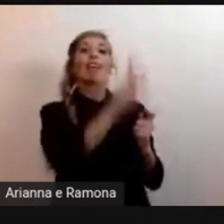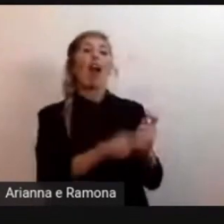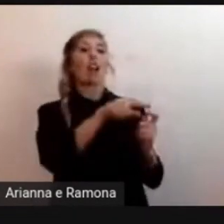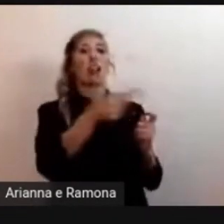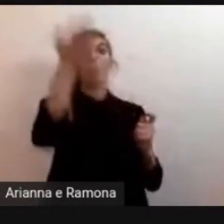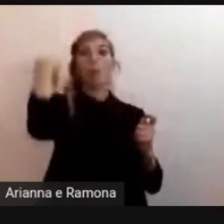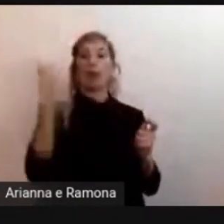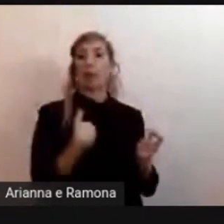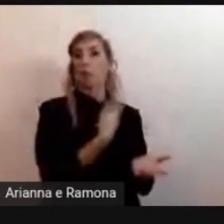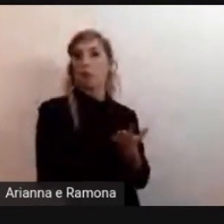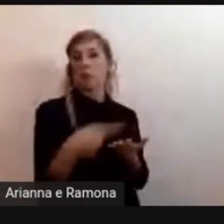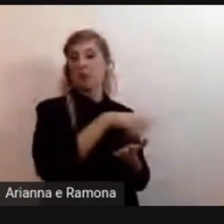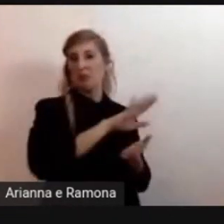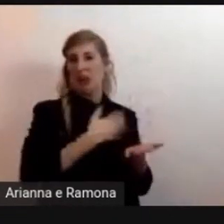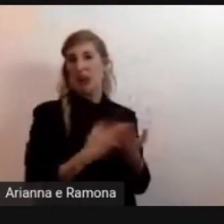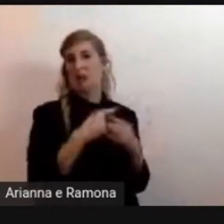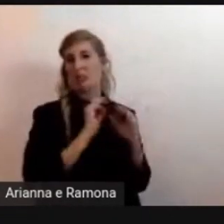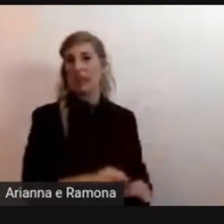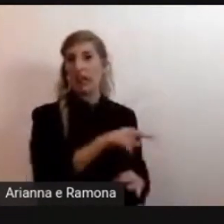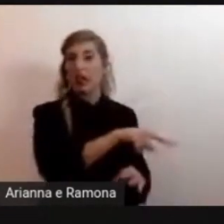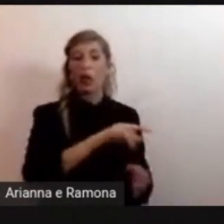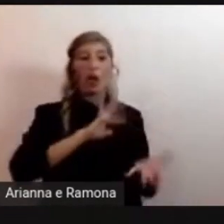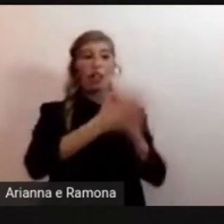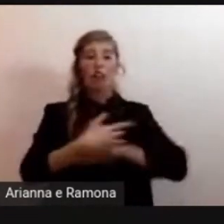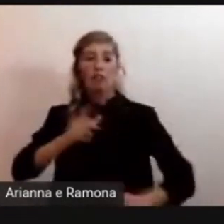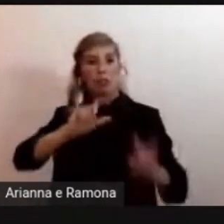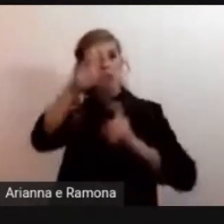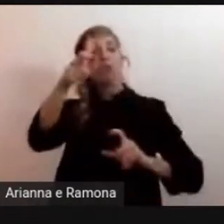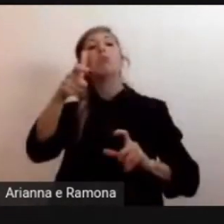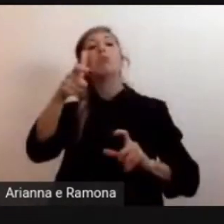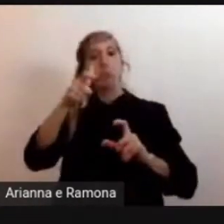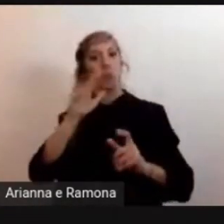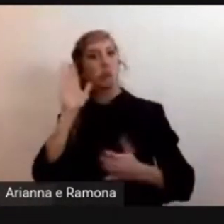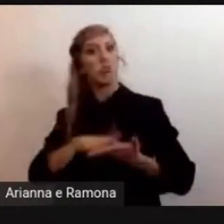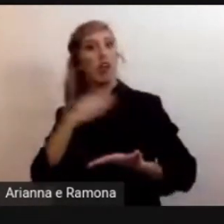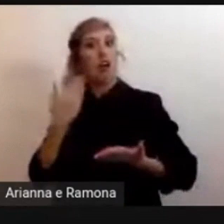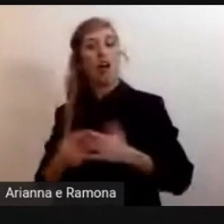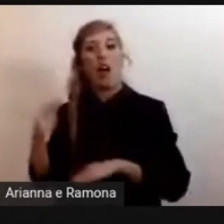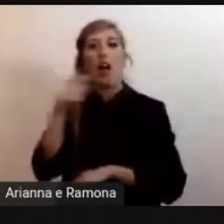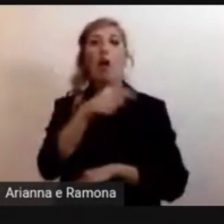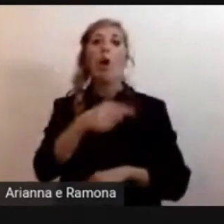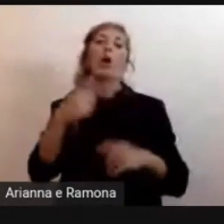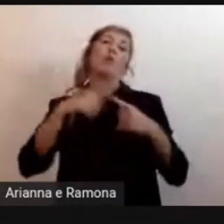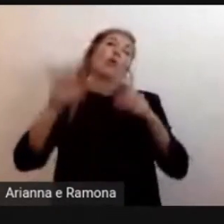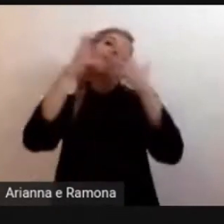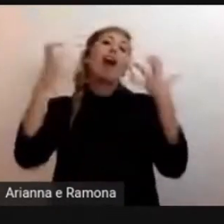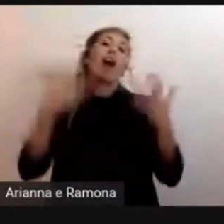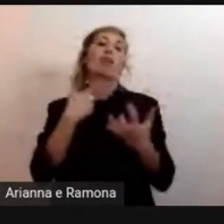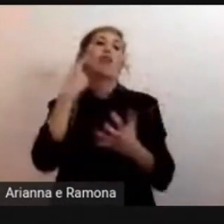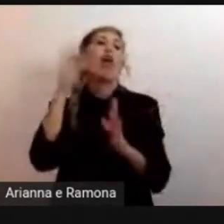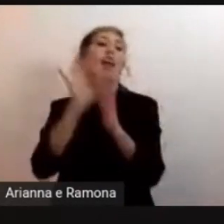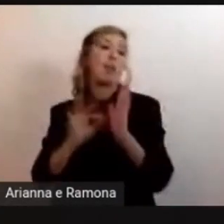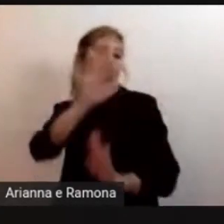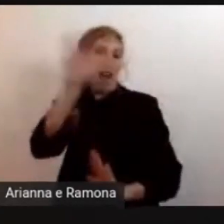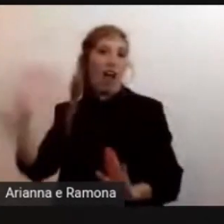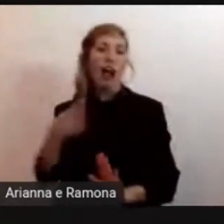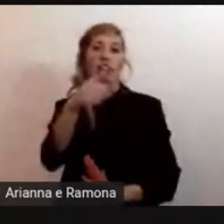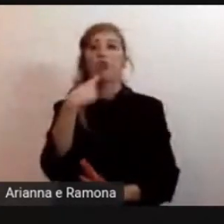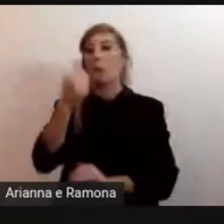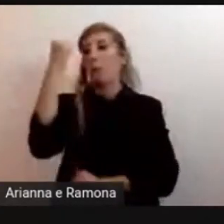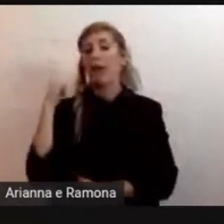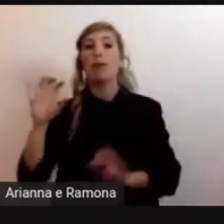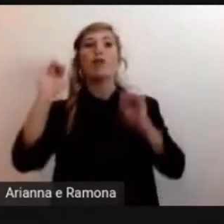riversato per dire che c'è una piaga sociale che va dal senato per una serie di avvenimenti certo la